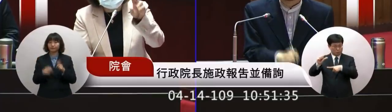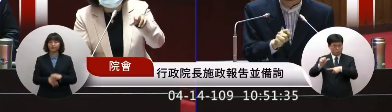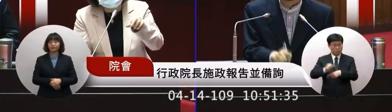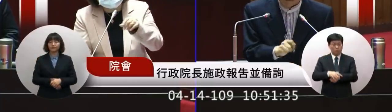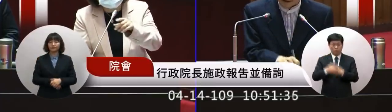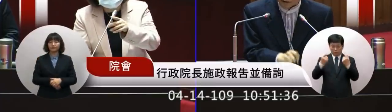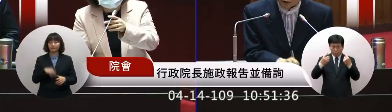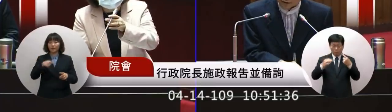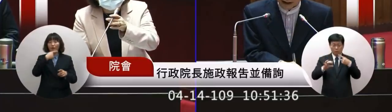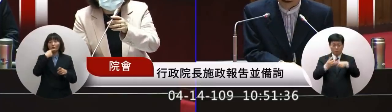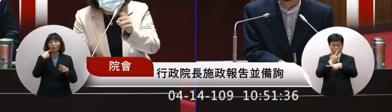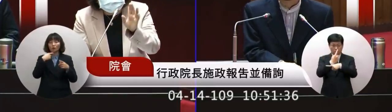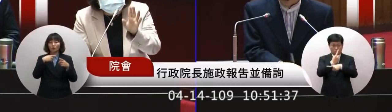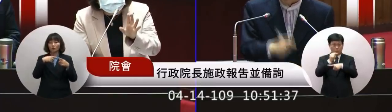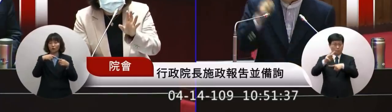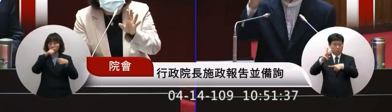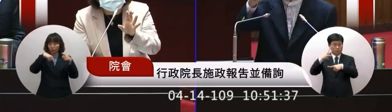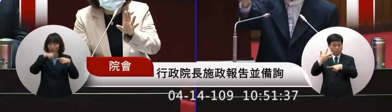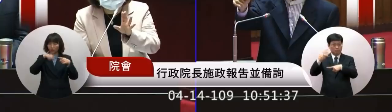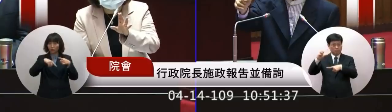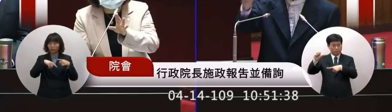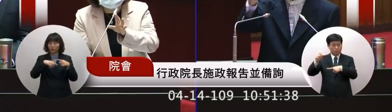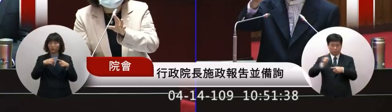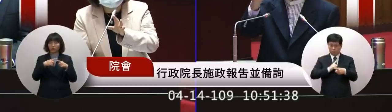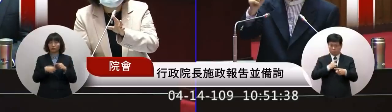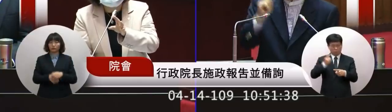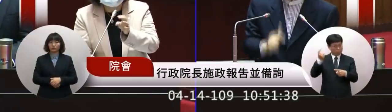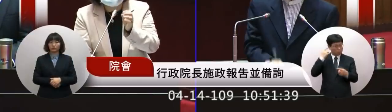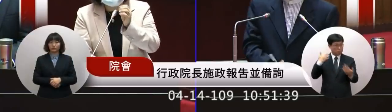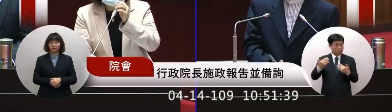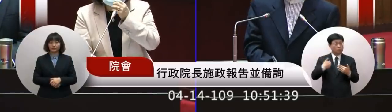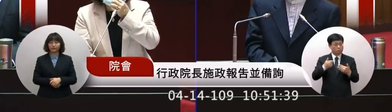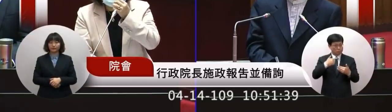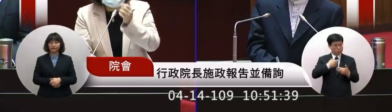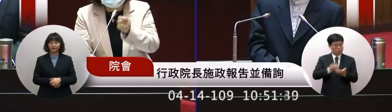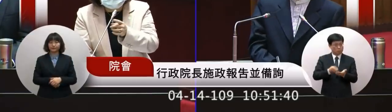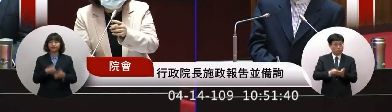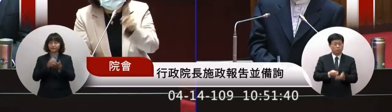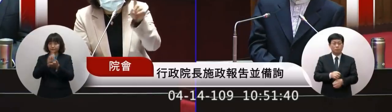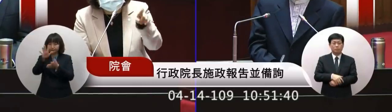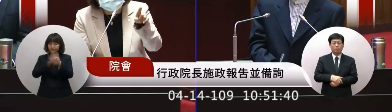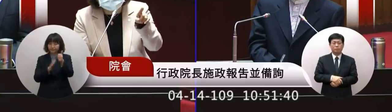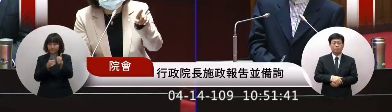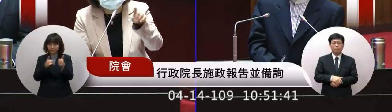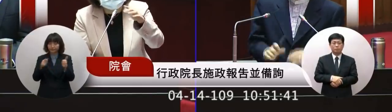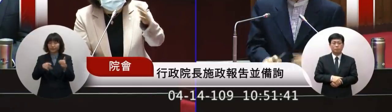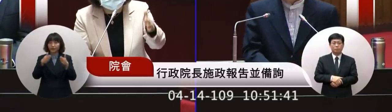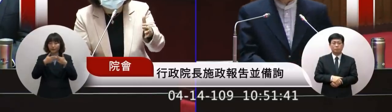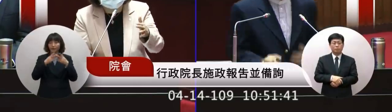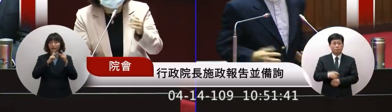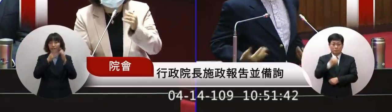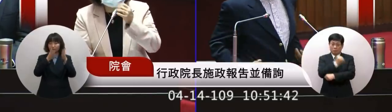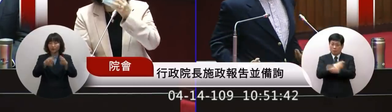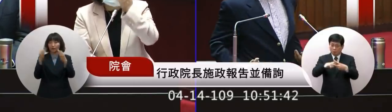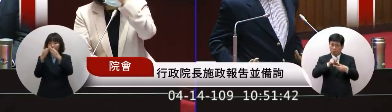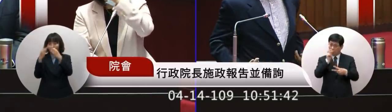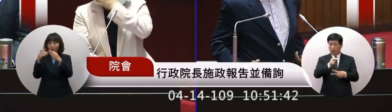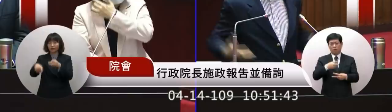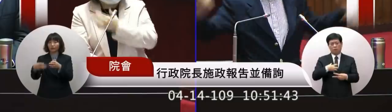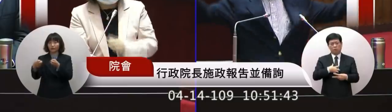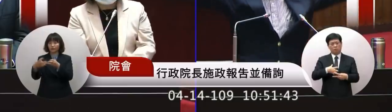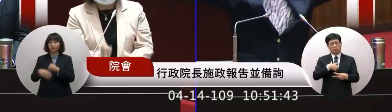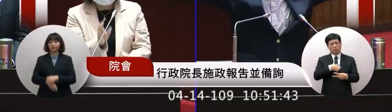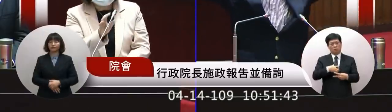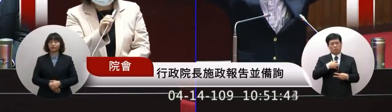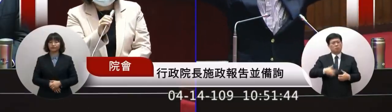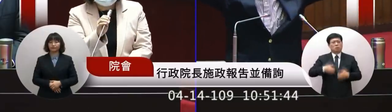利率 还是1.845吗？院长，你讲话嘞哦，这个有问题哦。 报告委员，这爱干银行， 你老干看了嘛？